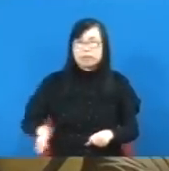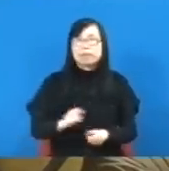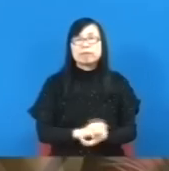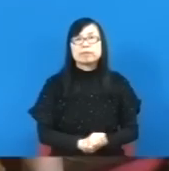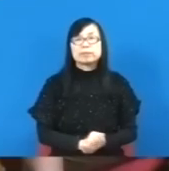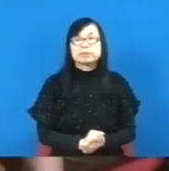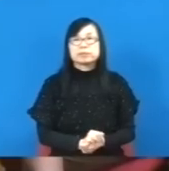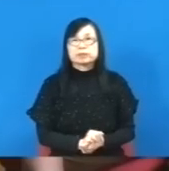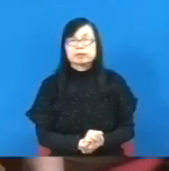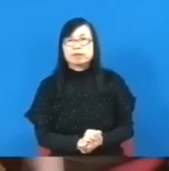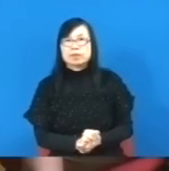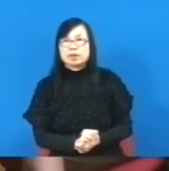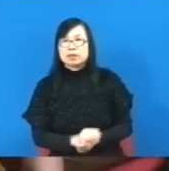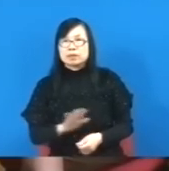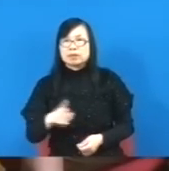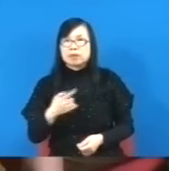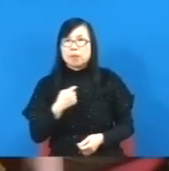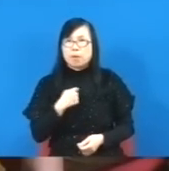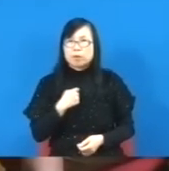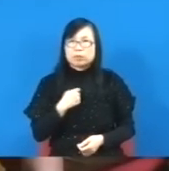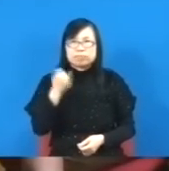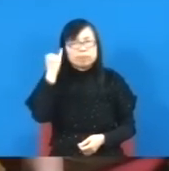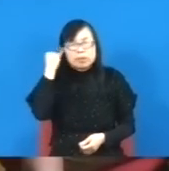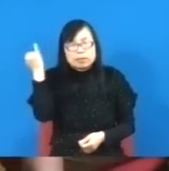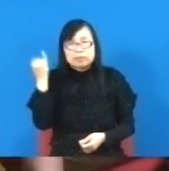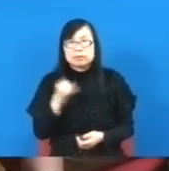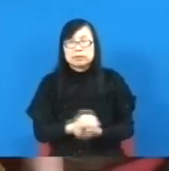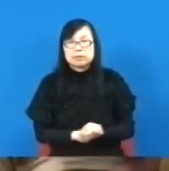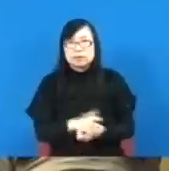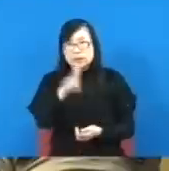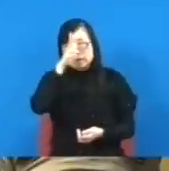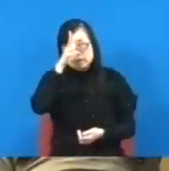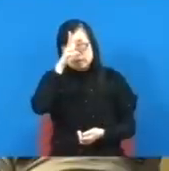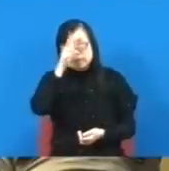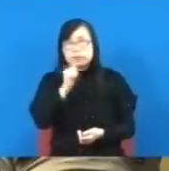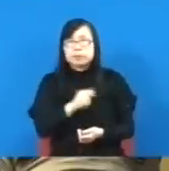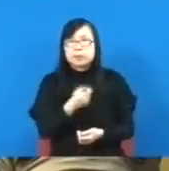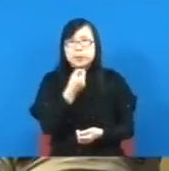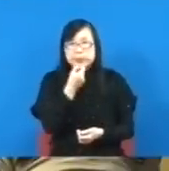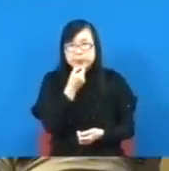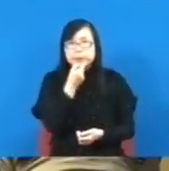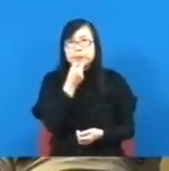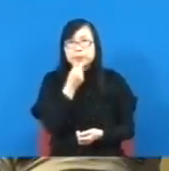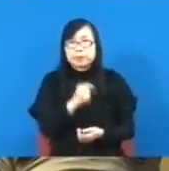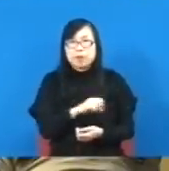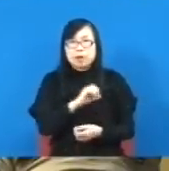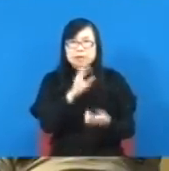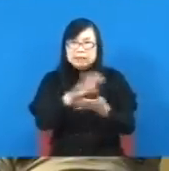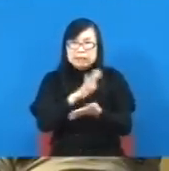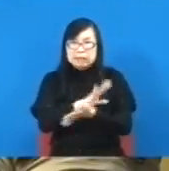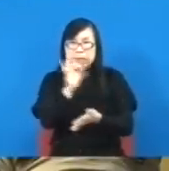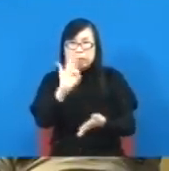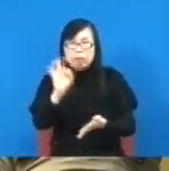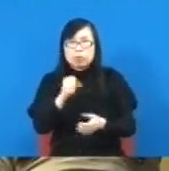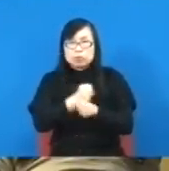啊？ 但我其實一路都唔係太明咧，政府都好中意揾啲冇咩經驗嘅人做